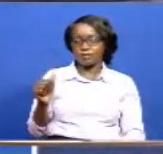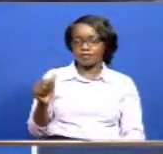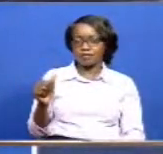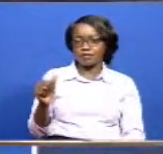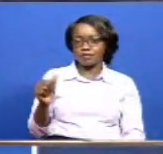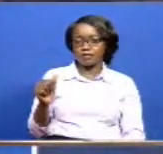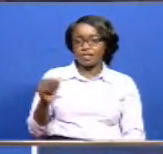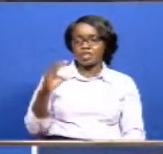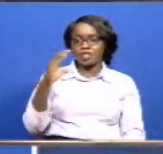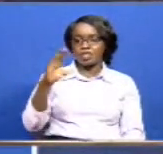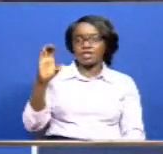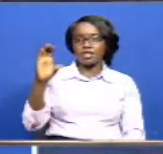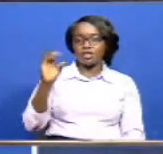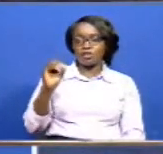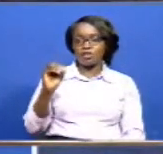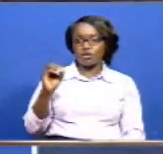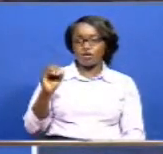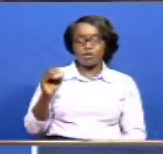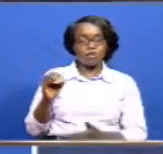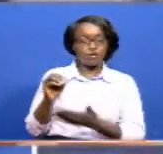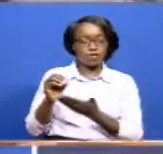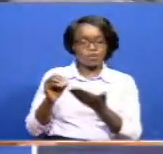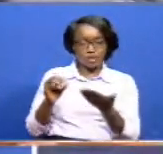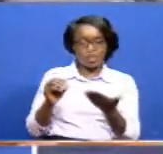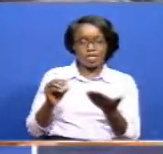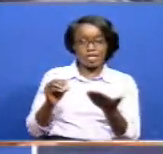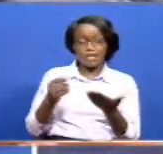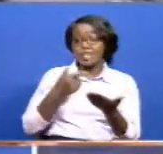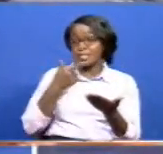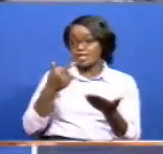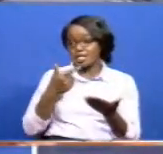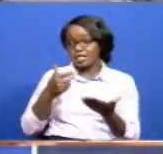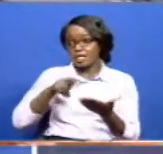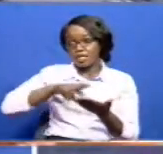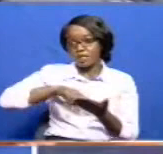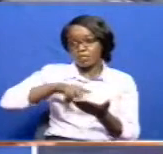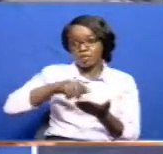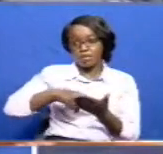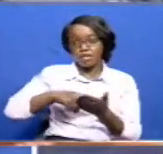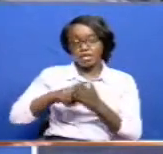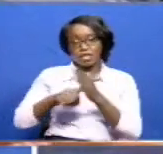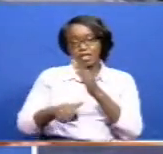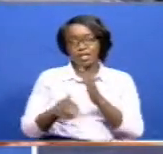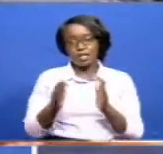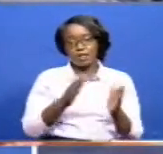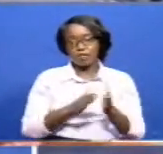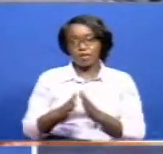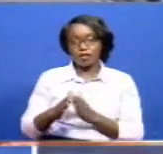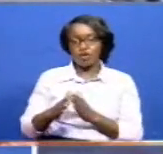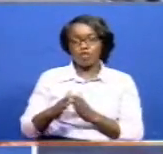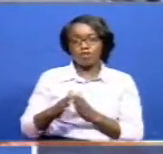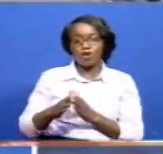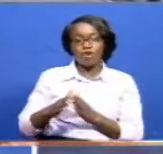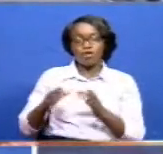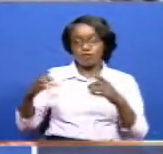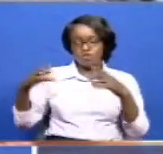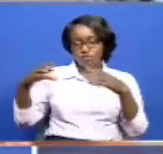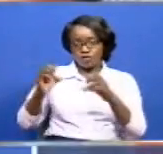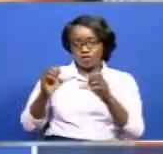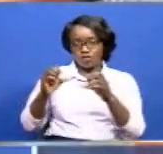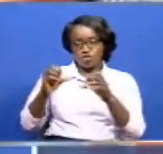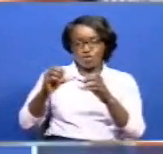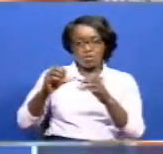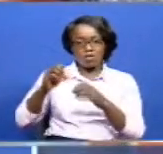wa shirika la KBC, Dr. Naim Bilal, amesema kuwa mradi huo chini ya mpango wa Studio Mashinani utagharimu